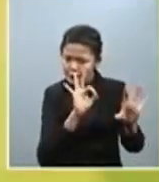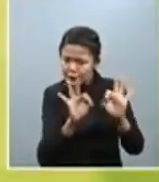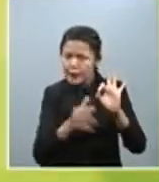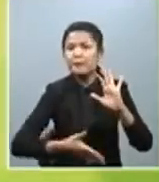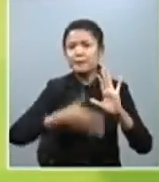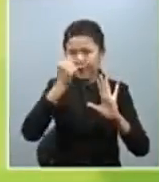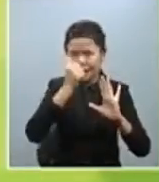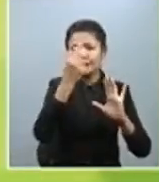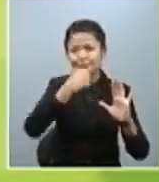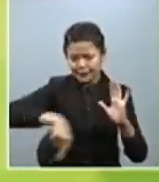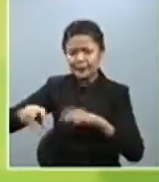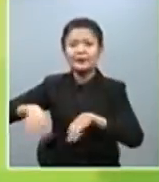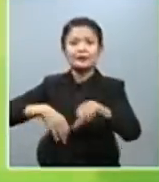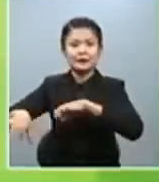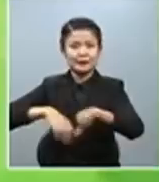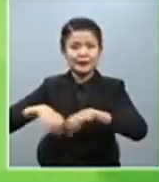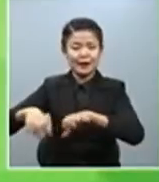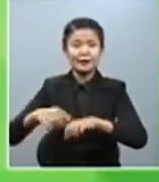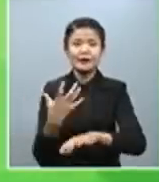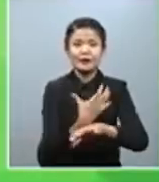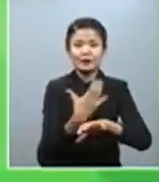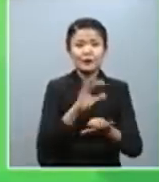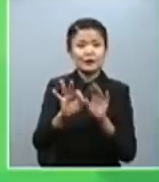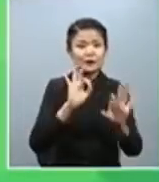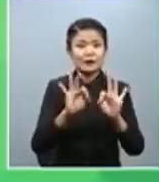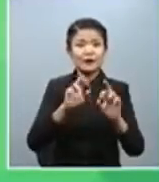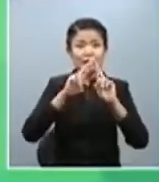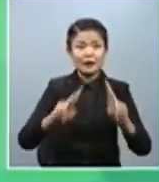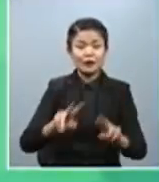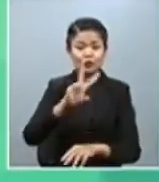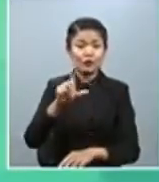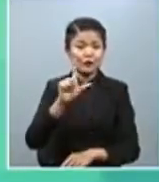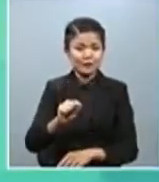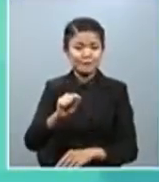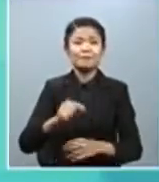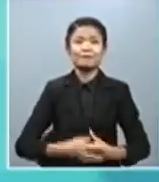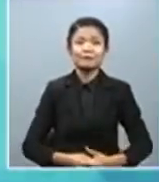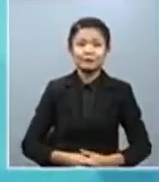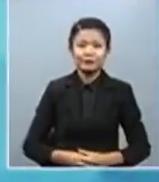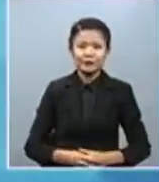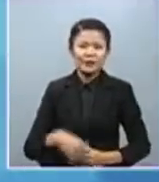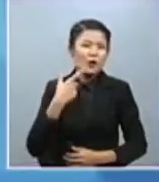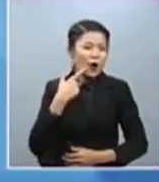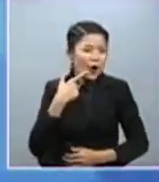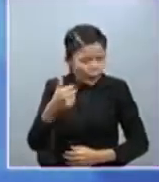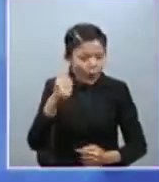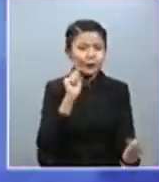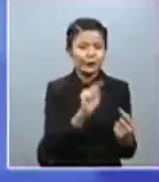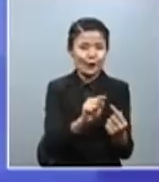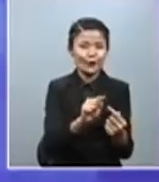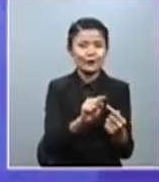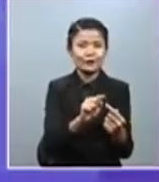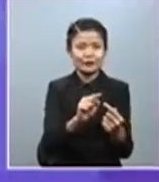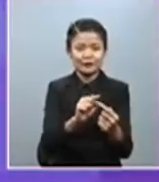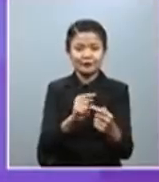านั้น ซึ่งรายการเราการันตีร้านค้าทั้งหมด220ร้านค้านี้ทั้งหมดเลยนะครับ ครับผมว่าเป็นความอร่อยแบบครัวคุณต๋อยจริงๆนั่นข้อที่1ที่ท่านจะ